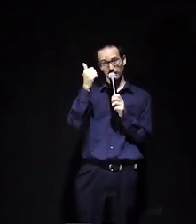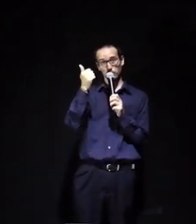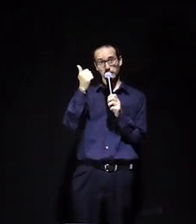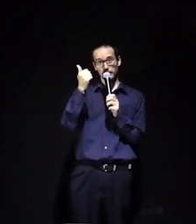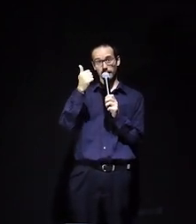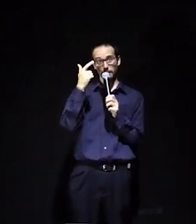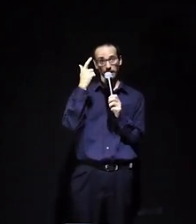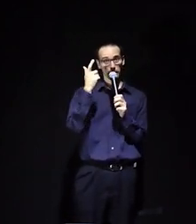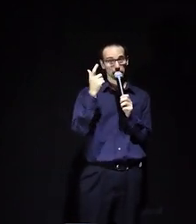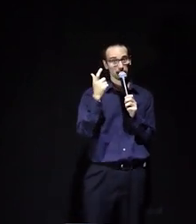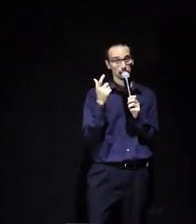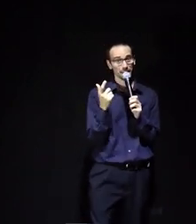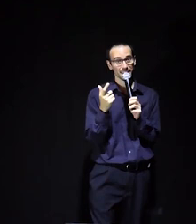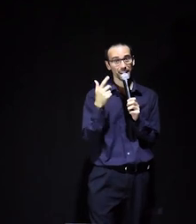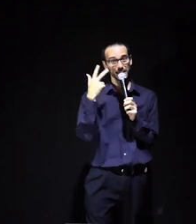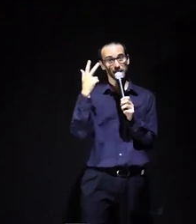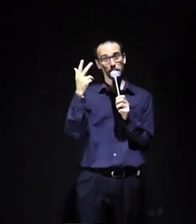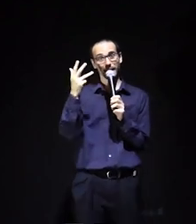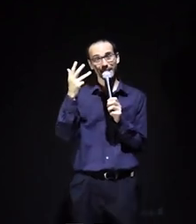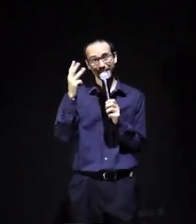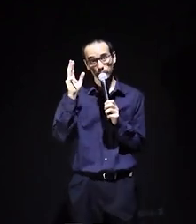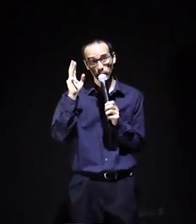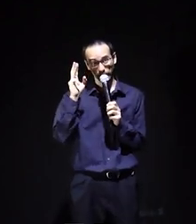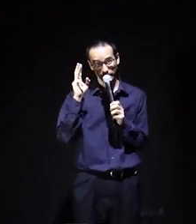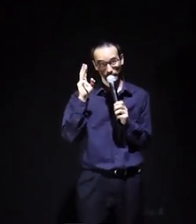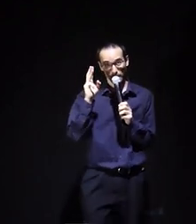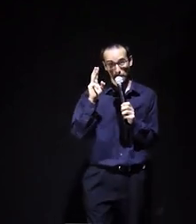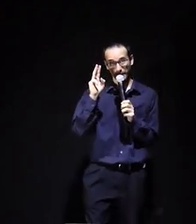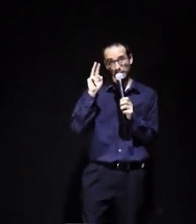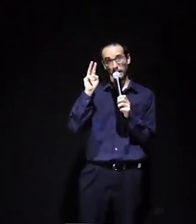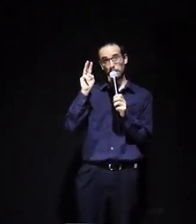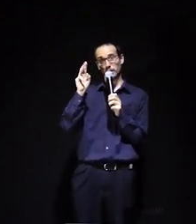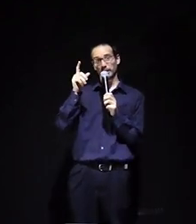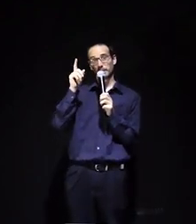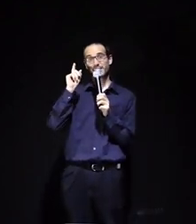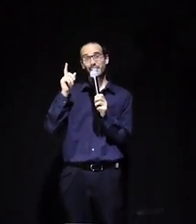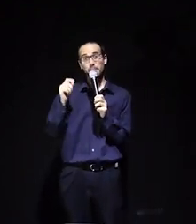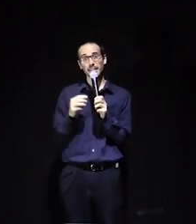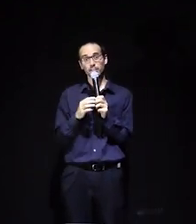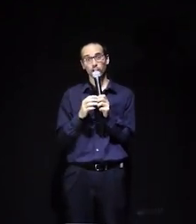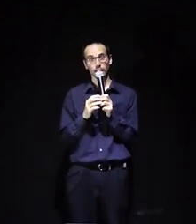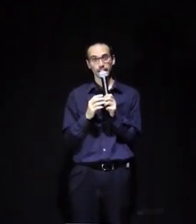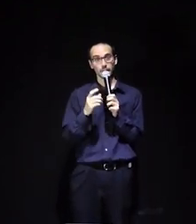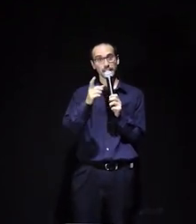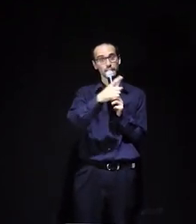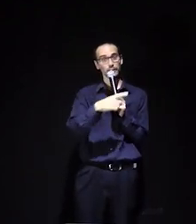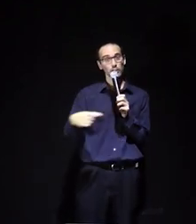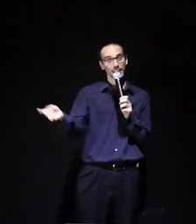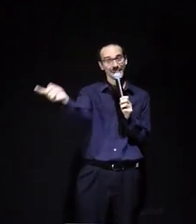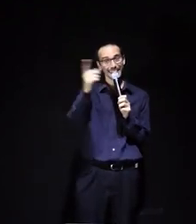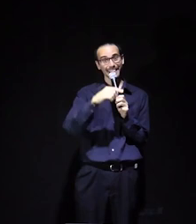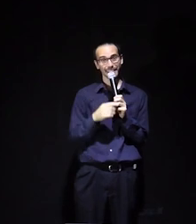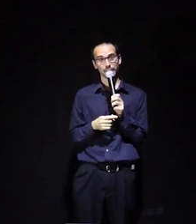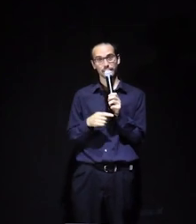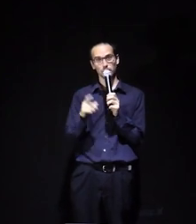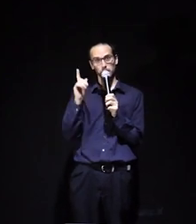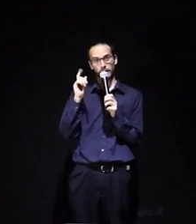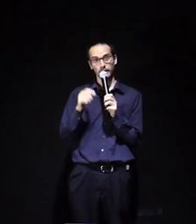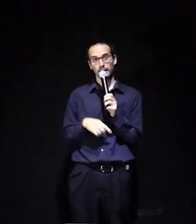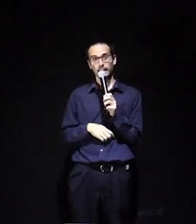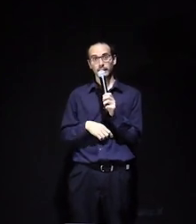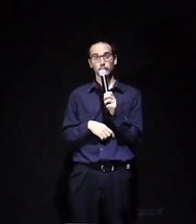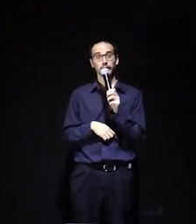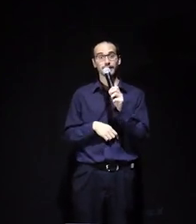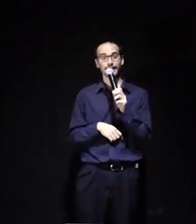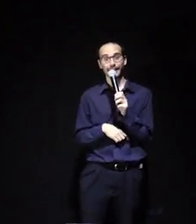tot Catalunya, País Valencià, les Illes Balears i Andorra. Participen al projecte. Més de 120 escoles, que ho estem fent tots ara en directe, eh? Fixeu-vos